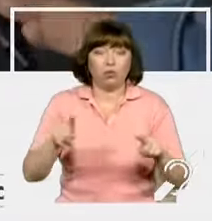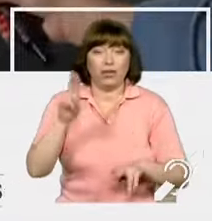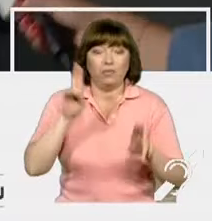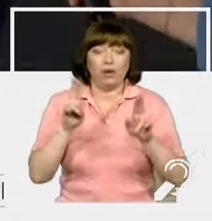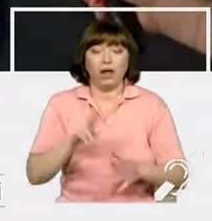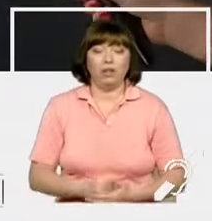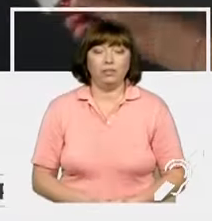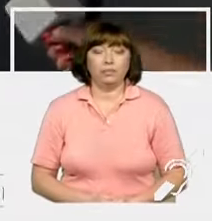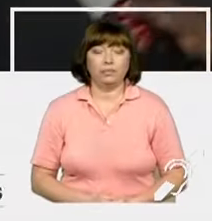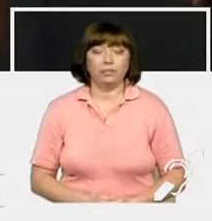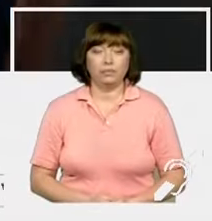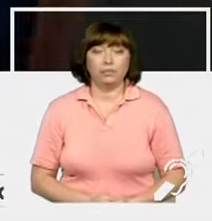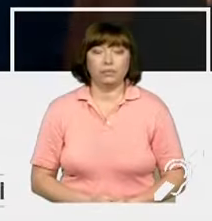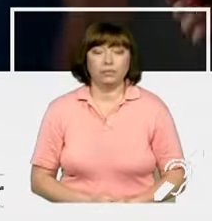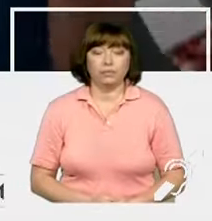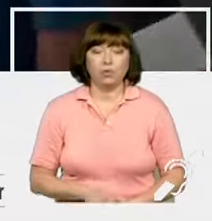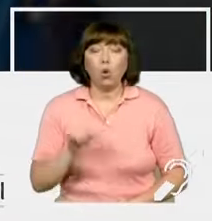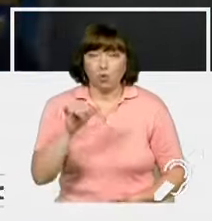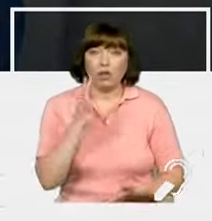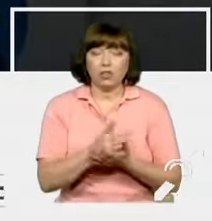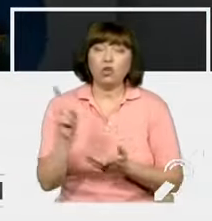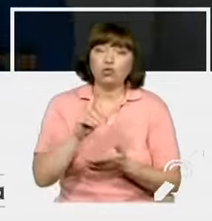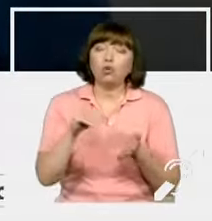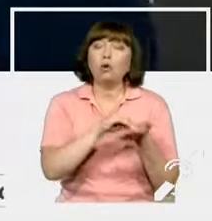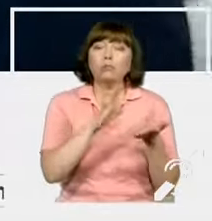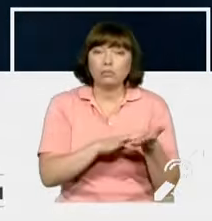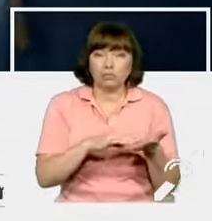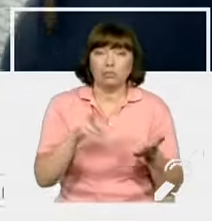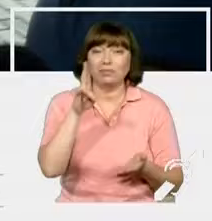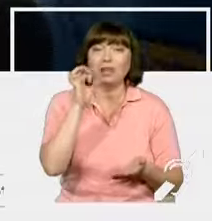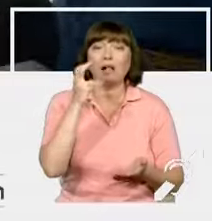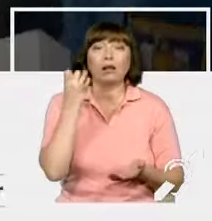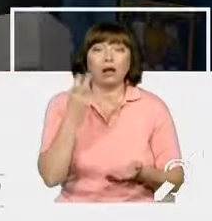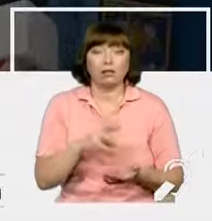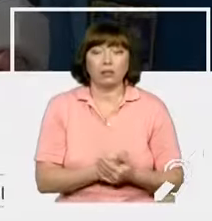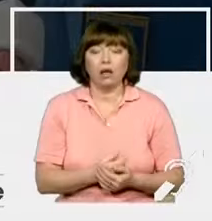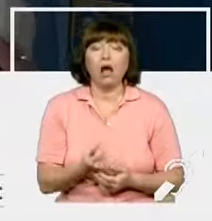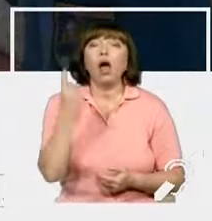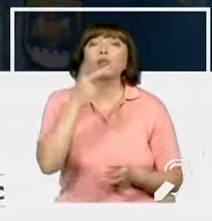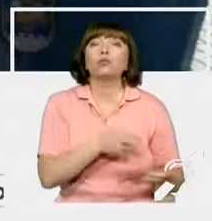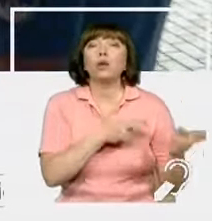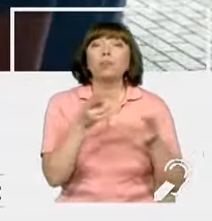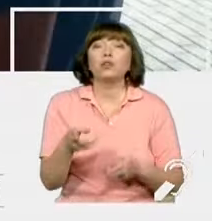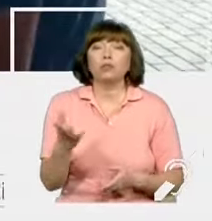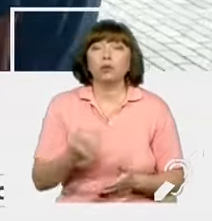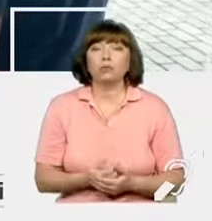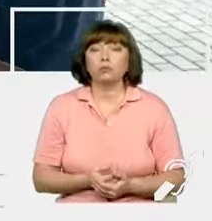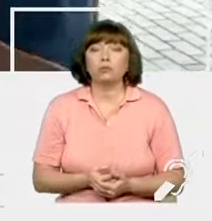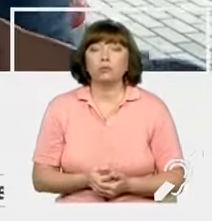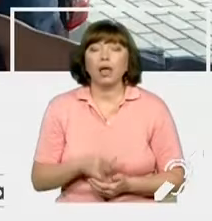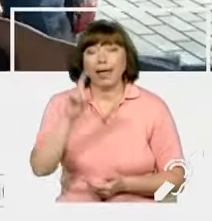Bună ziua! Aveți ceva de declarat? Nu. De unde veniți? De unde